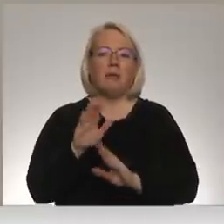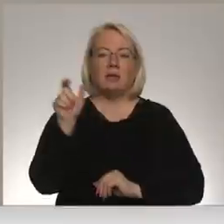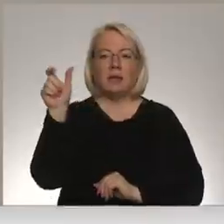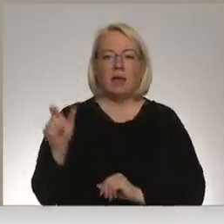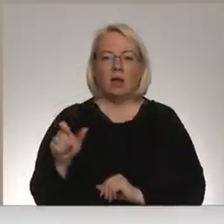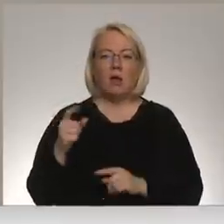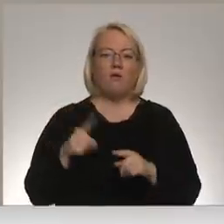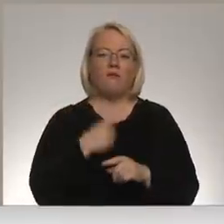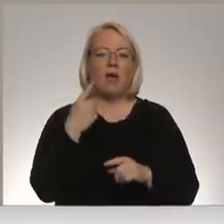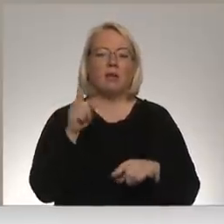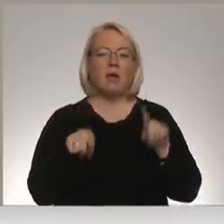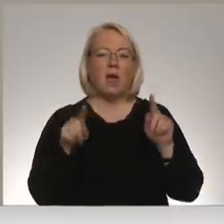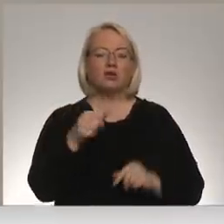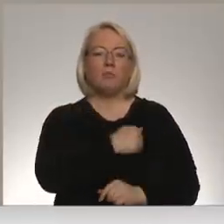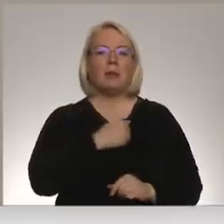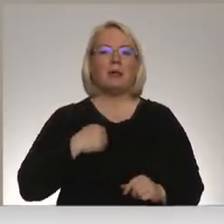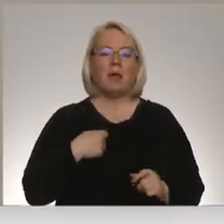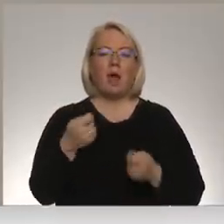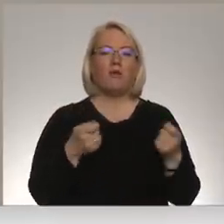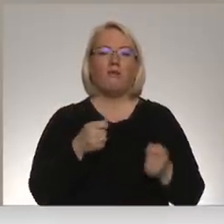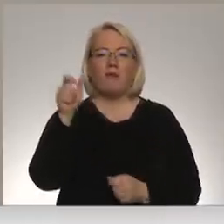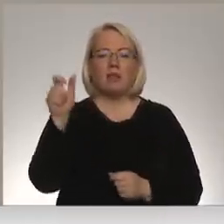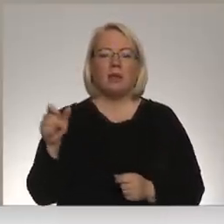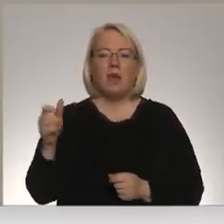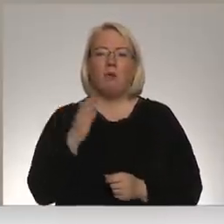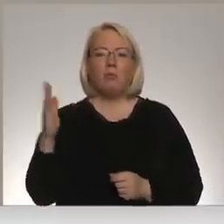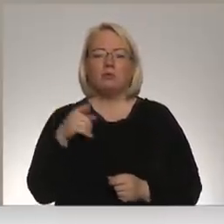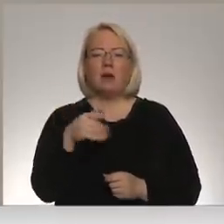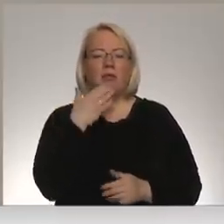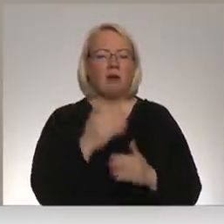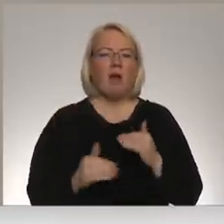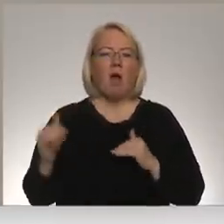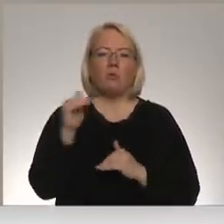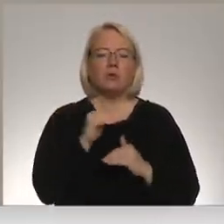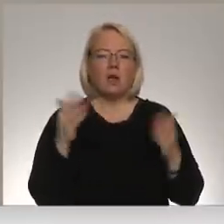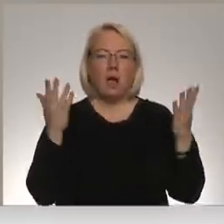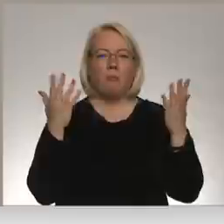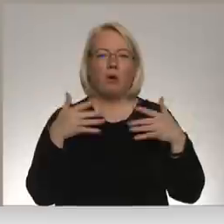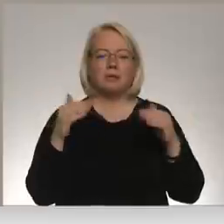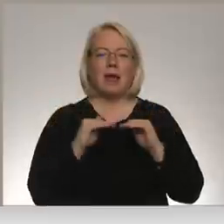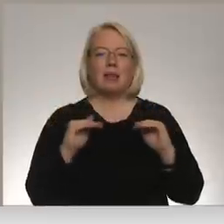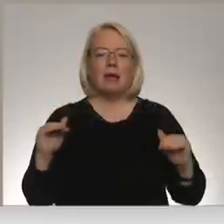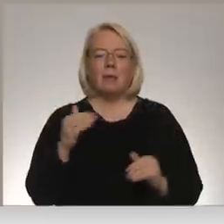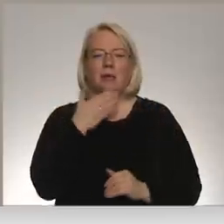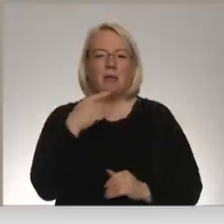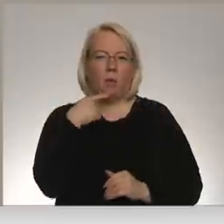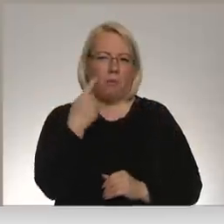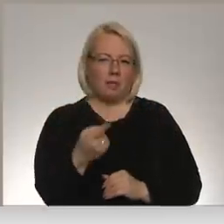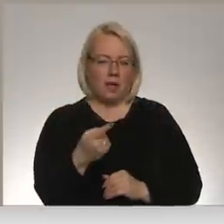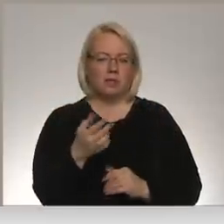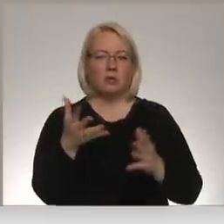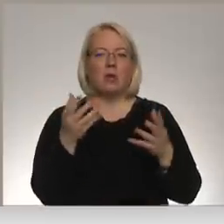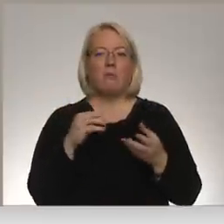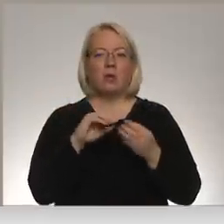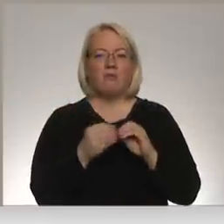vēl dažu militāru vadītāju puses, tas nav augstākā politiskā līmenī pateikts, un līdz ar to ņemot vērā,